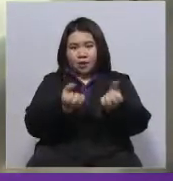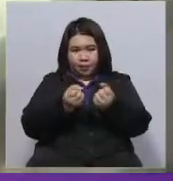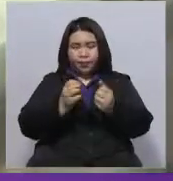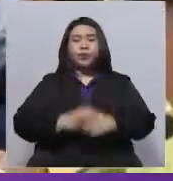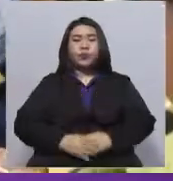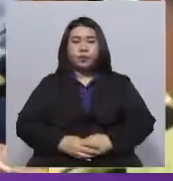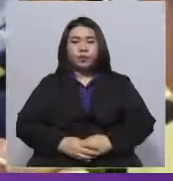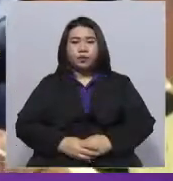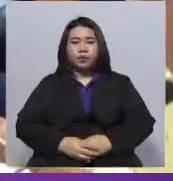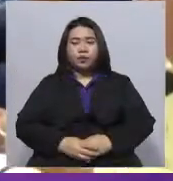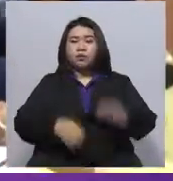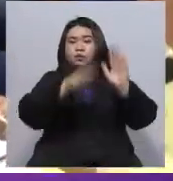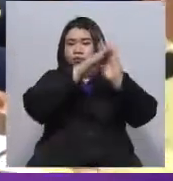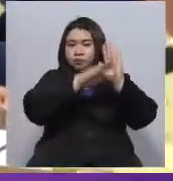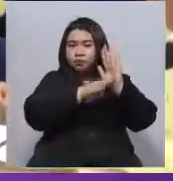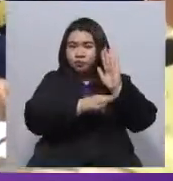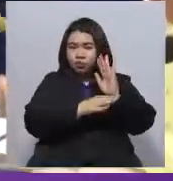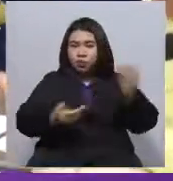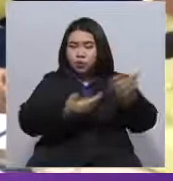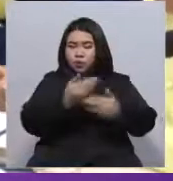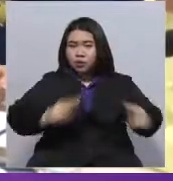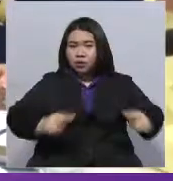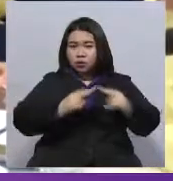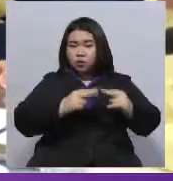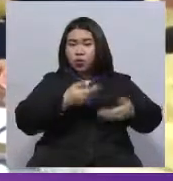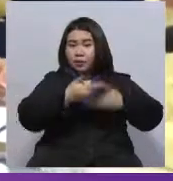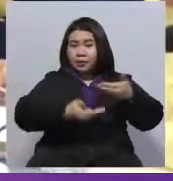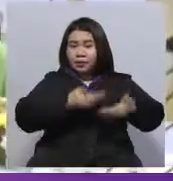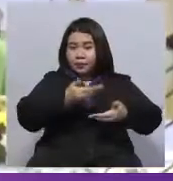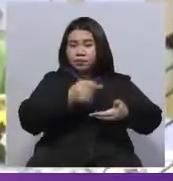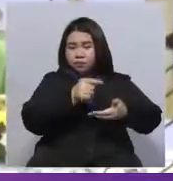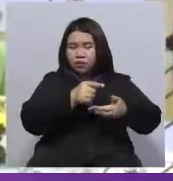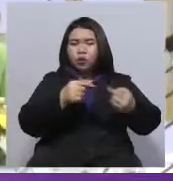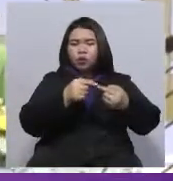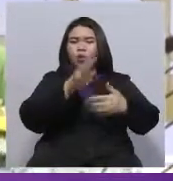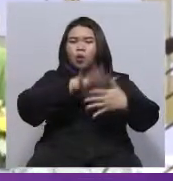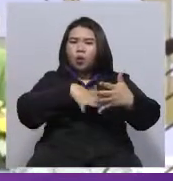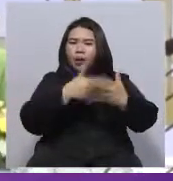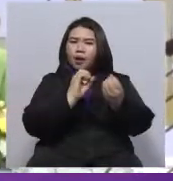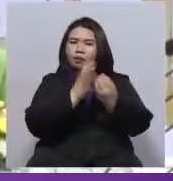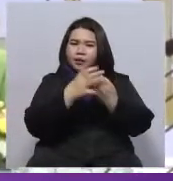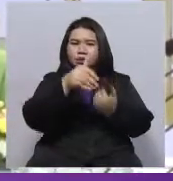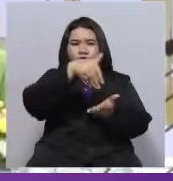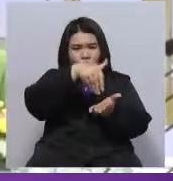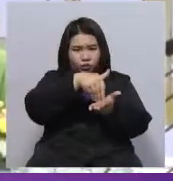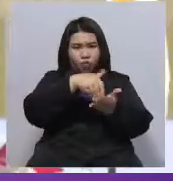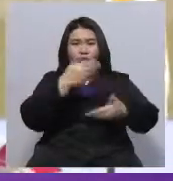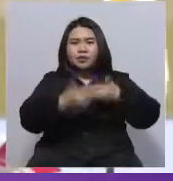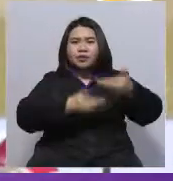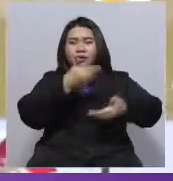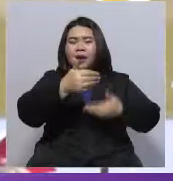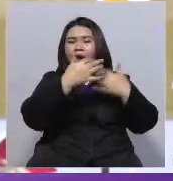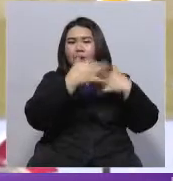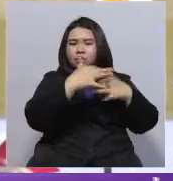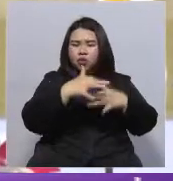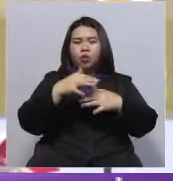ส่วนวาระการพิจารณานะคะกระทรวงพาณิชย์เตรียมเสนอยุทธศาสตร์ผลไม้ผลักดันให้ไทยเป็นเมืองด้านการค้าผลไม้เมืองร้อ